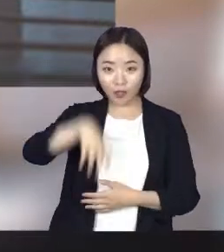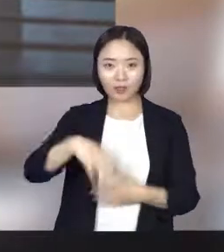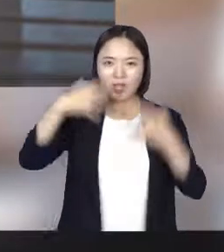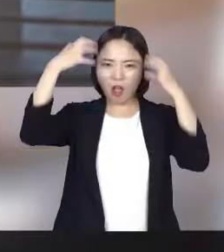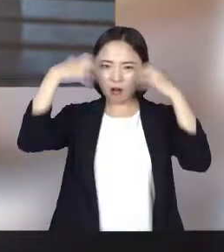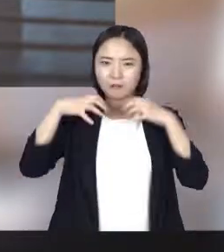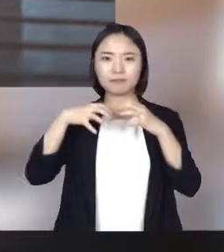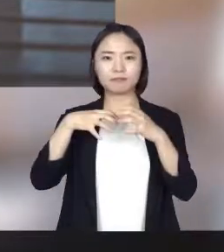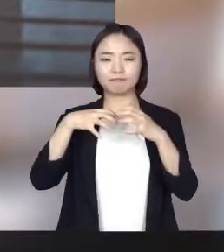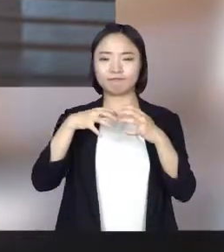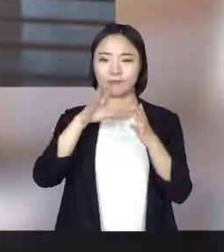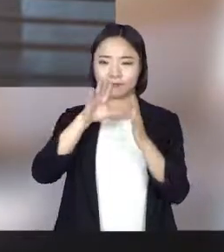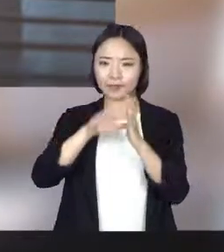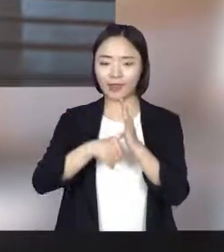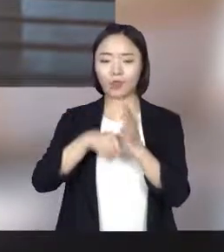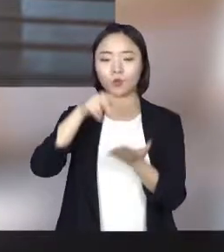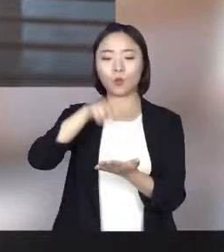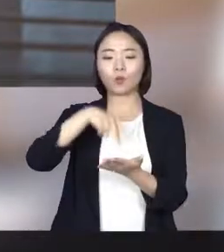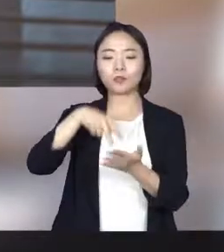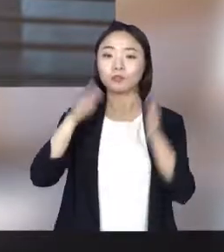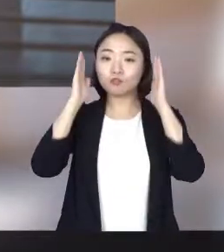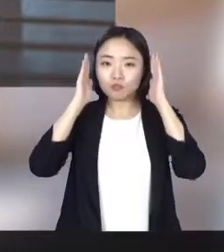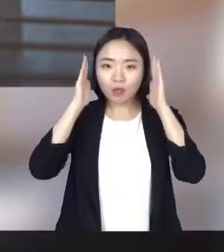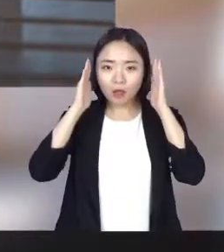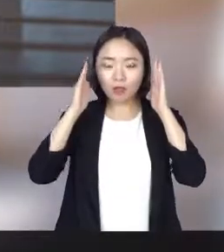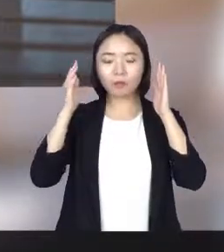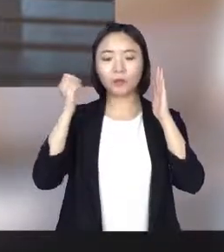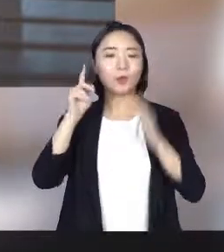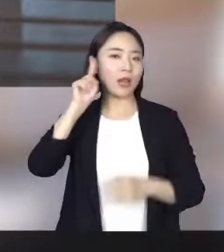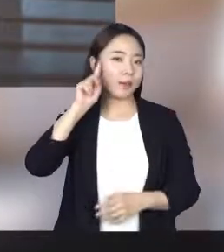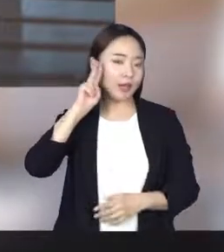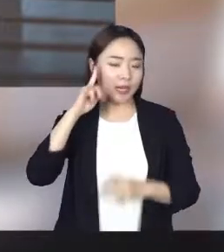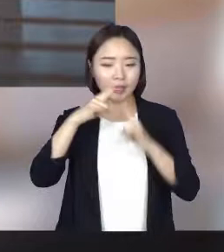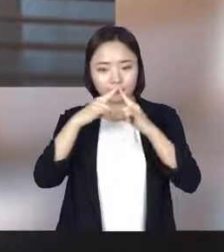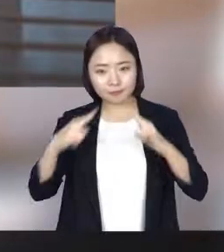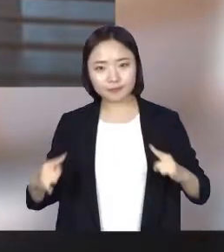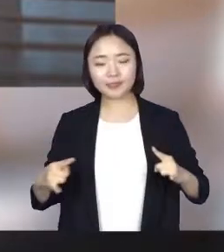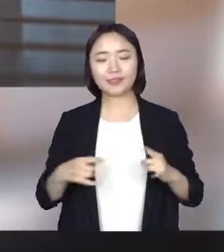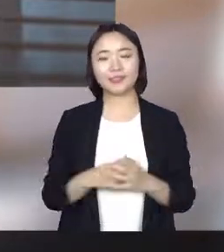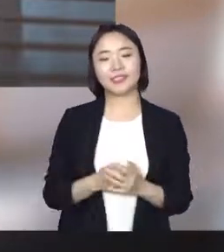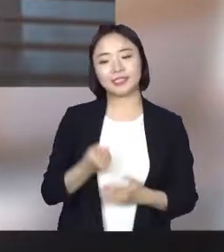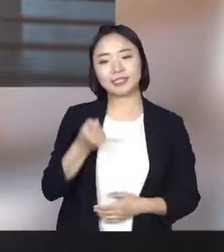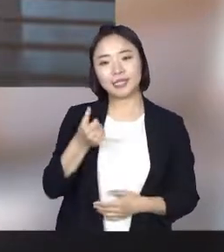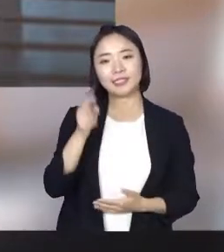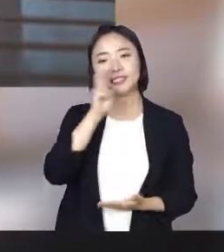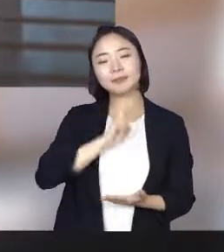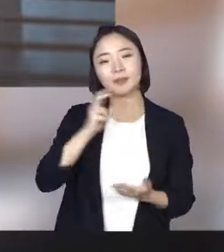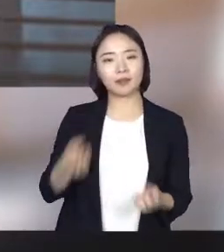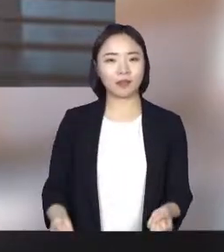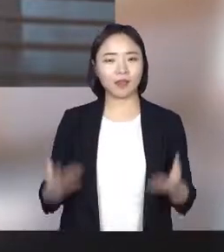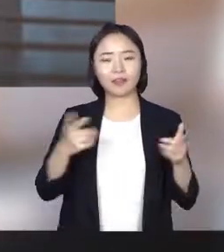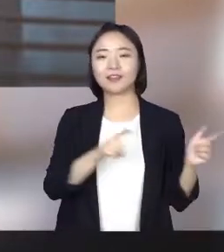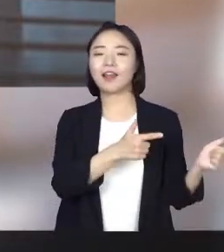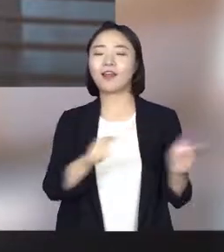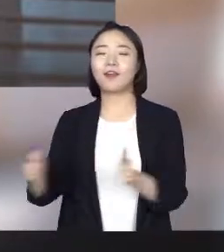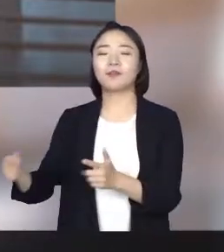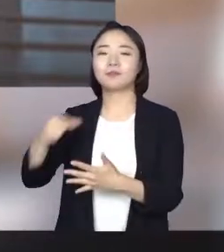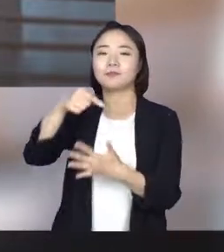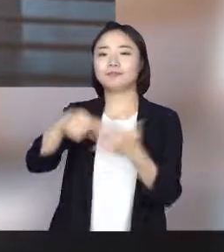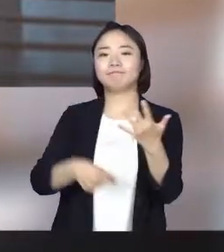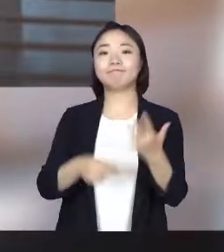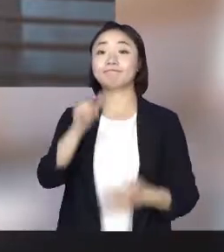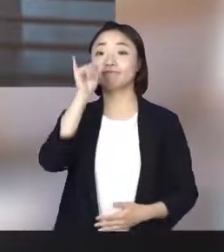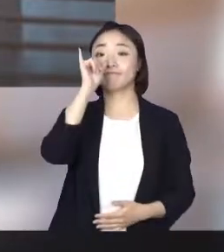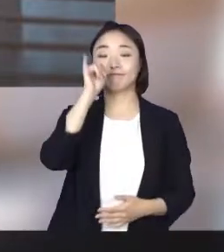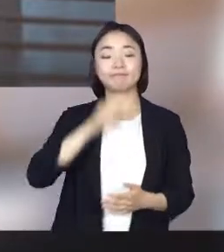도서관은 본격 여름 휴가철을 맞아 여름 독서교실, 1박 2일 독서캠프, 작은 음악회 등 여름